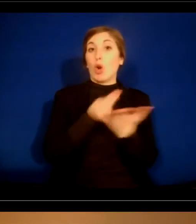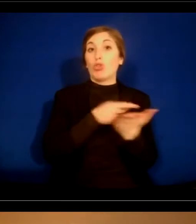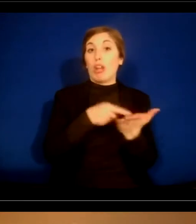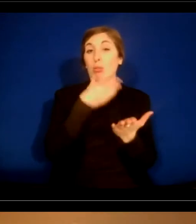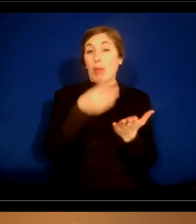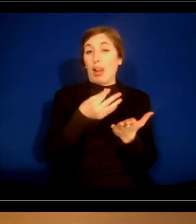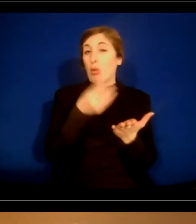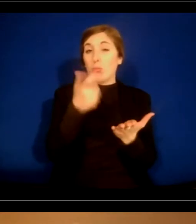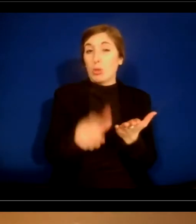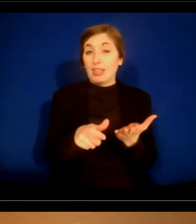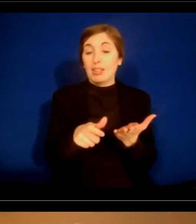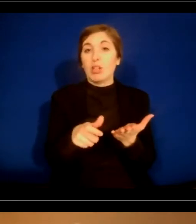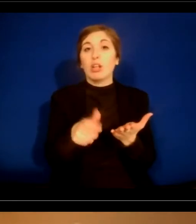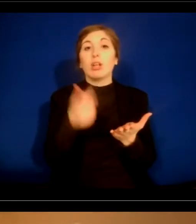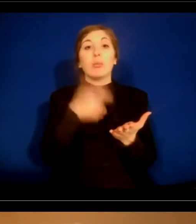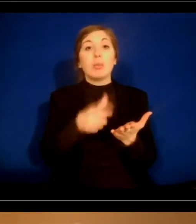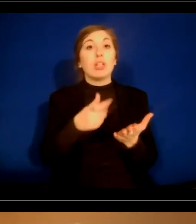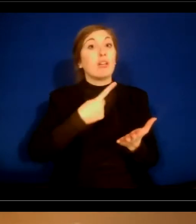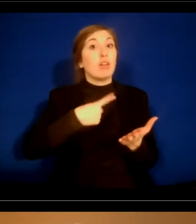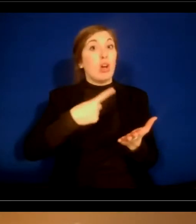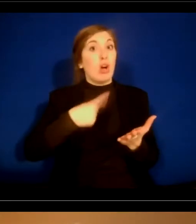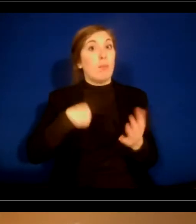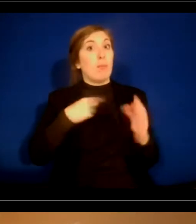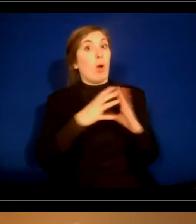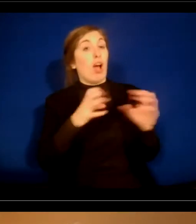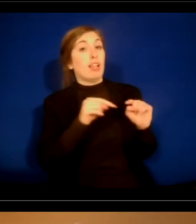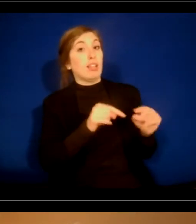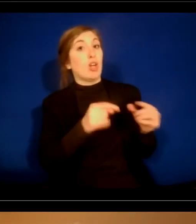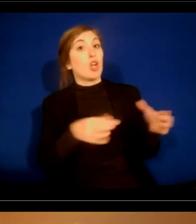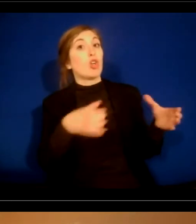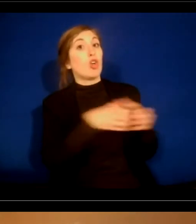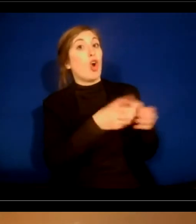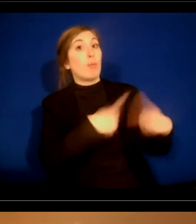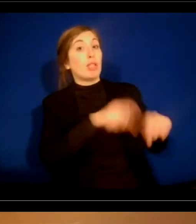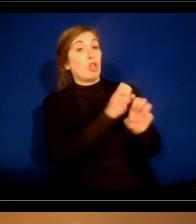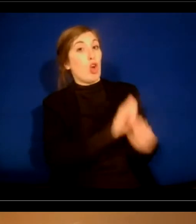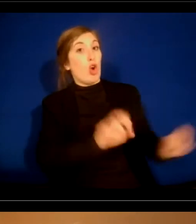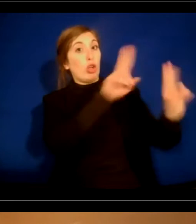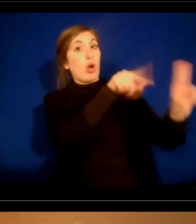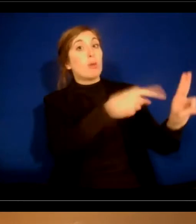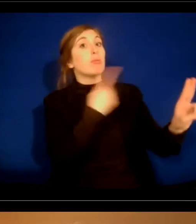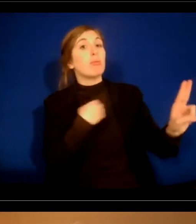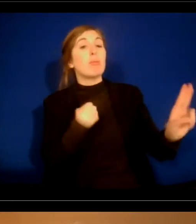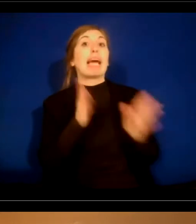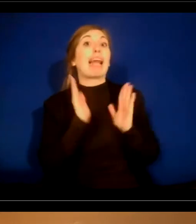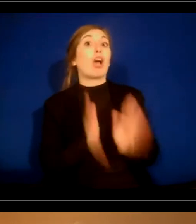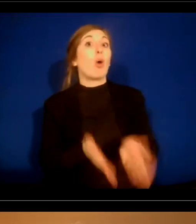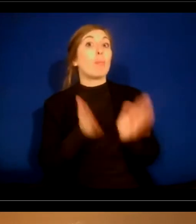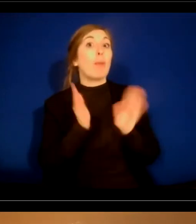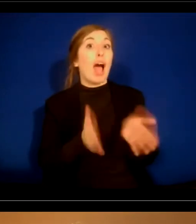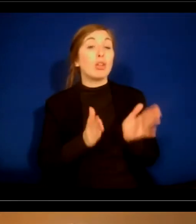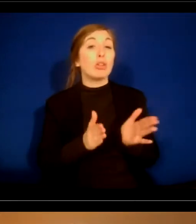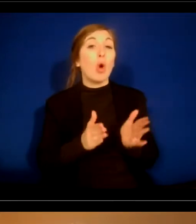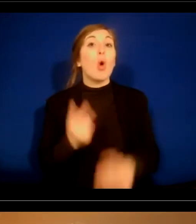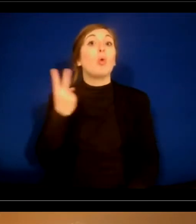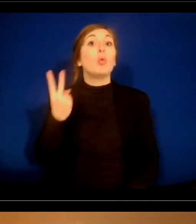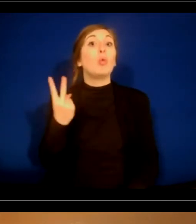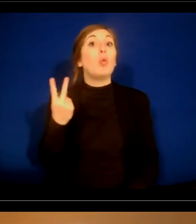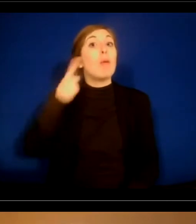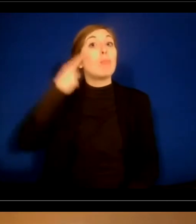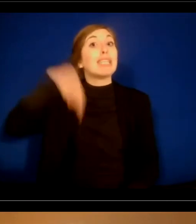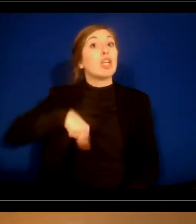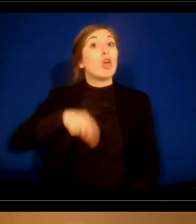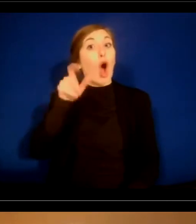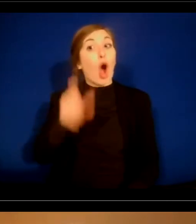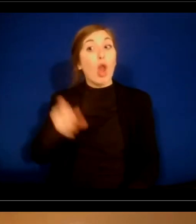che UNHCR ci ha detto: mi raccomando, assicuratevi che almeno due psicologi siano disponibili per gli